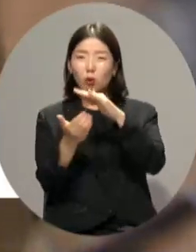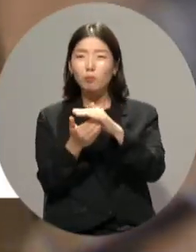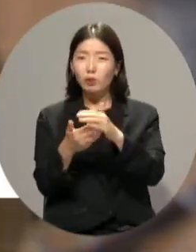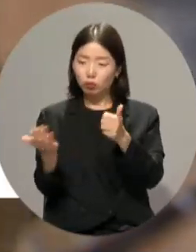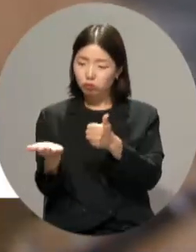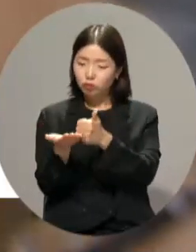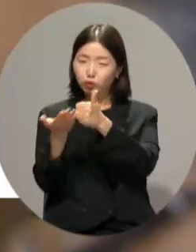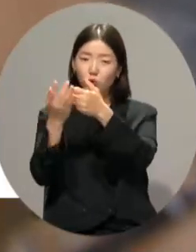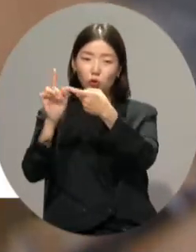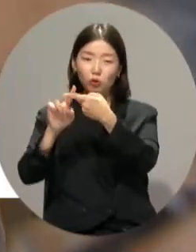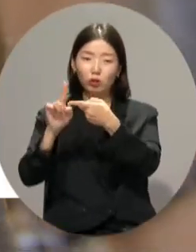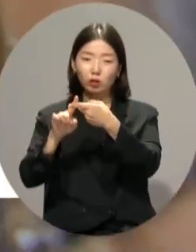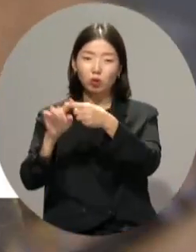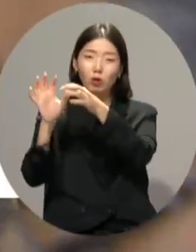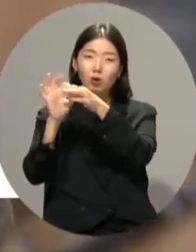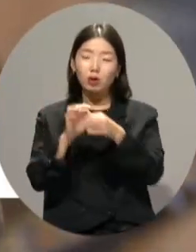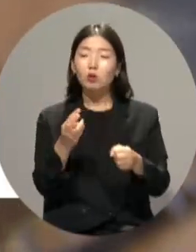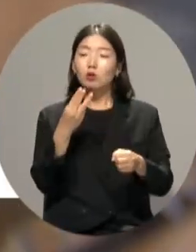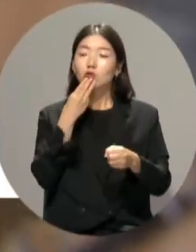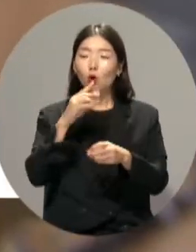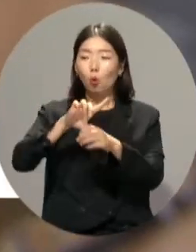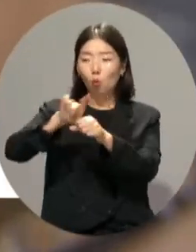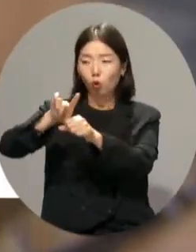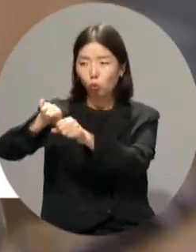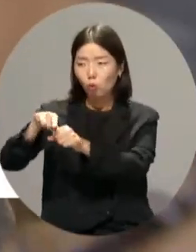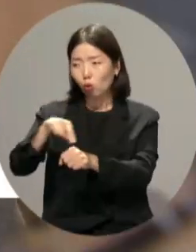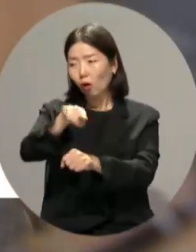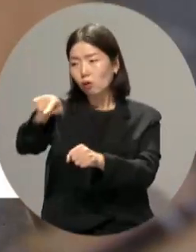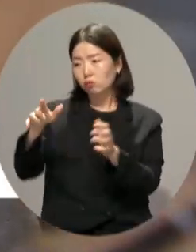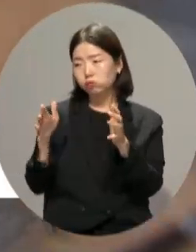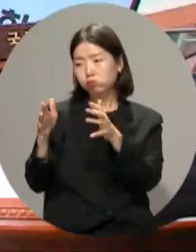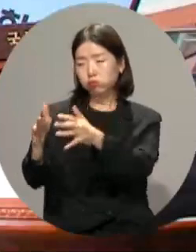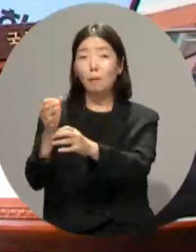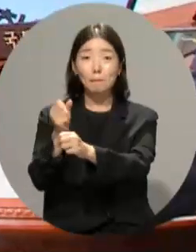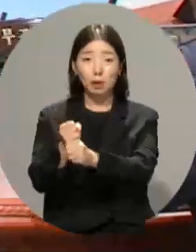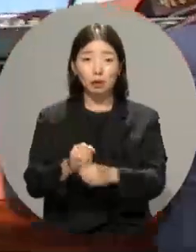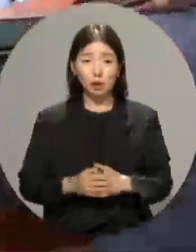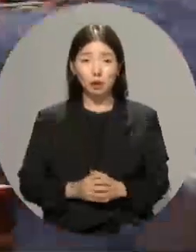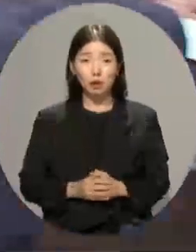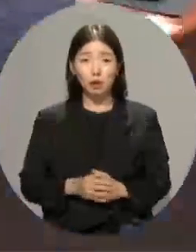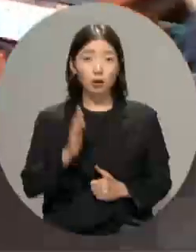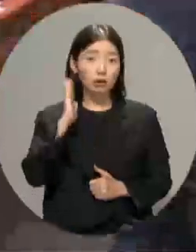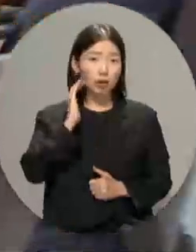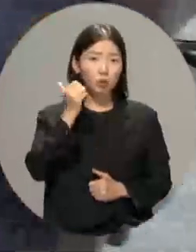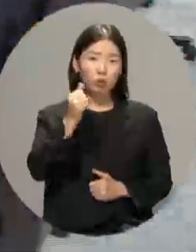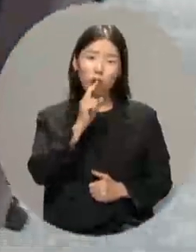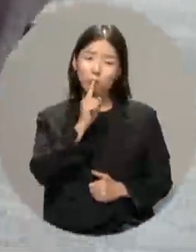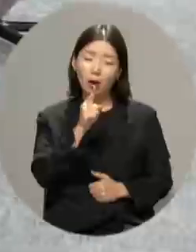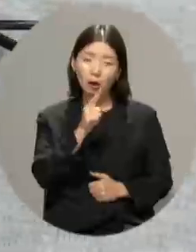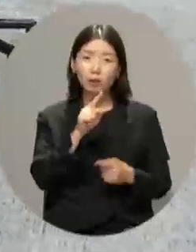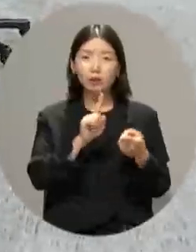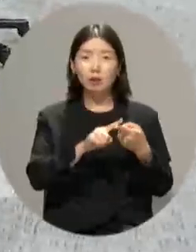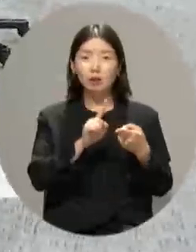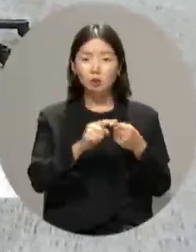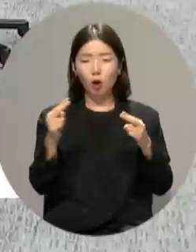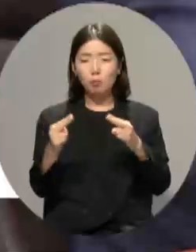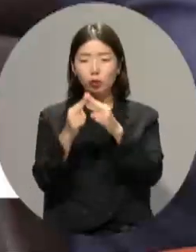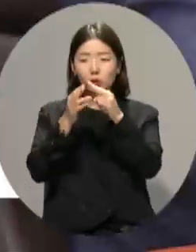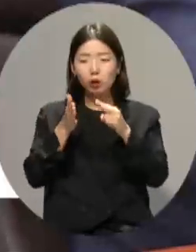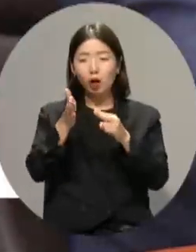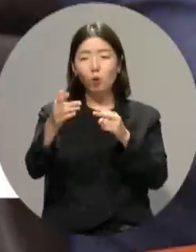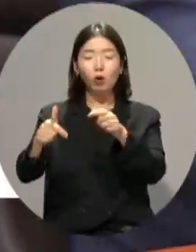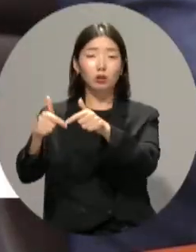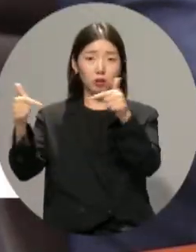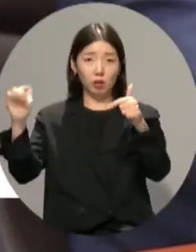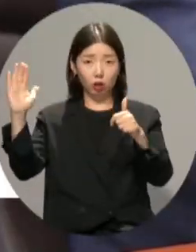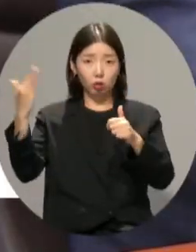양성이 계속 수도권으로 집중될 겁니다. 그렇게 되면 문제가 생겨요. 대통령의 말 한마디로 반도체 학과가 증설된